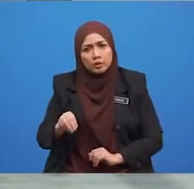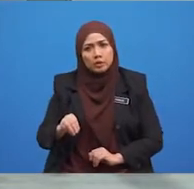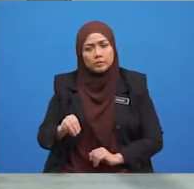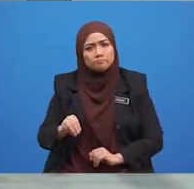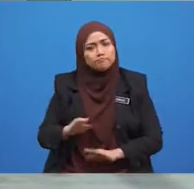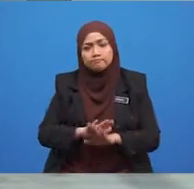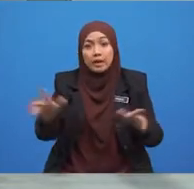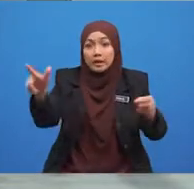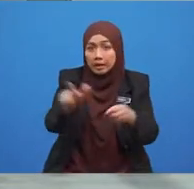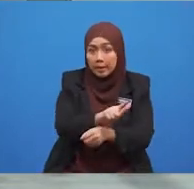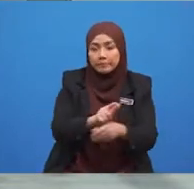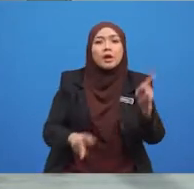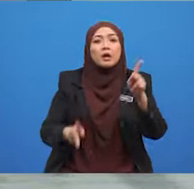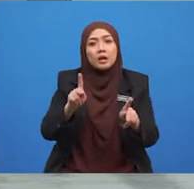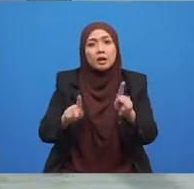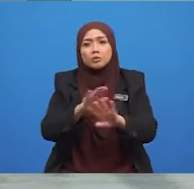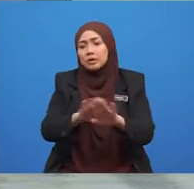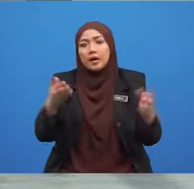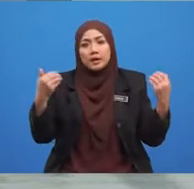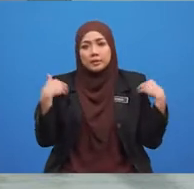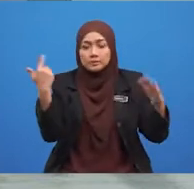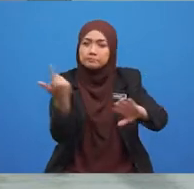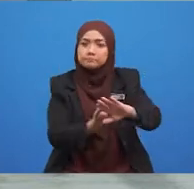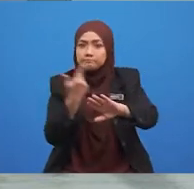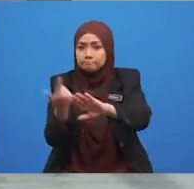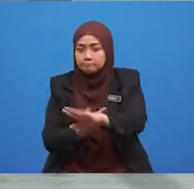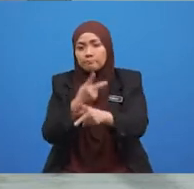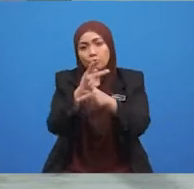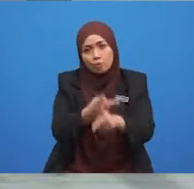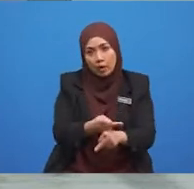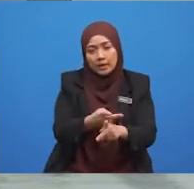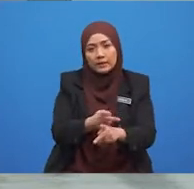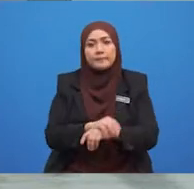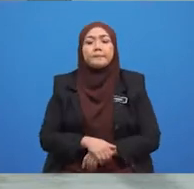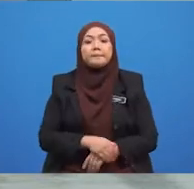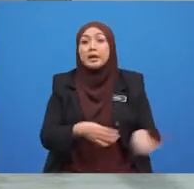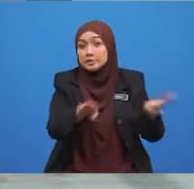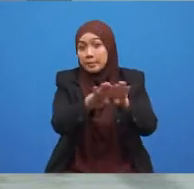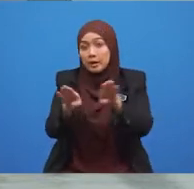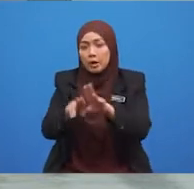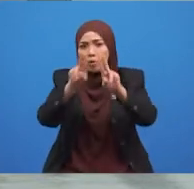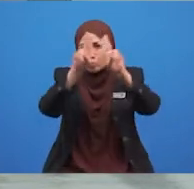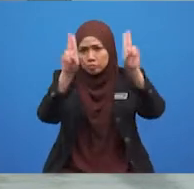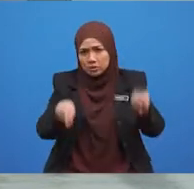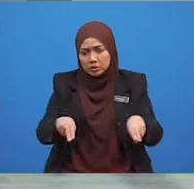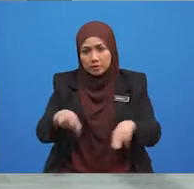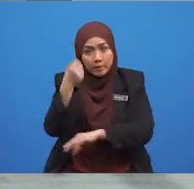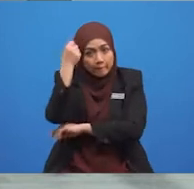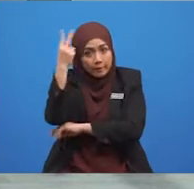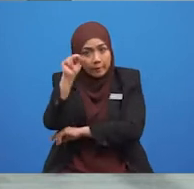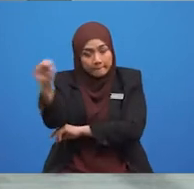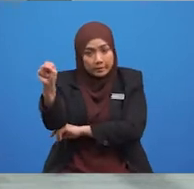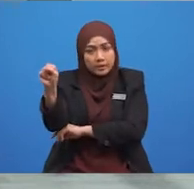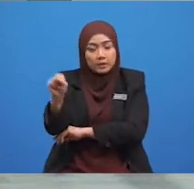suatu proses pembelajaran tanpa adanya latihan pengukuhan. Sebagai menguji kefahaman